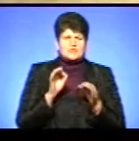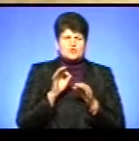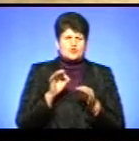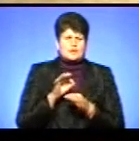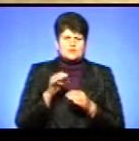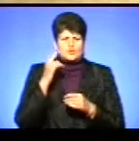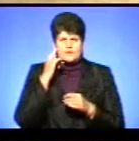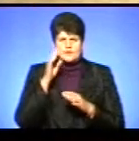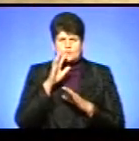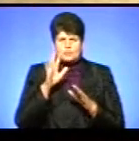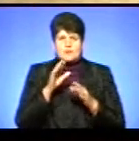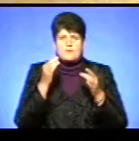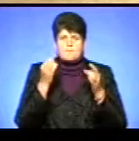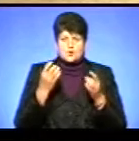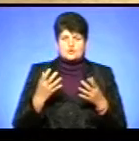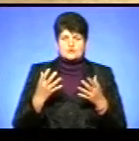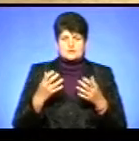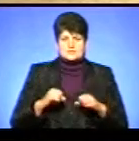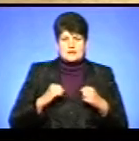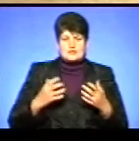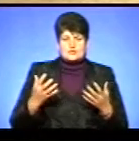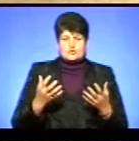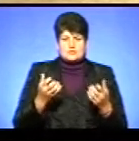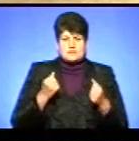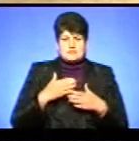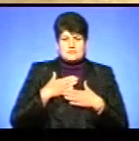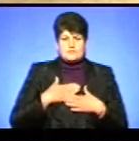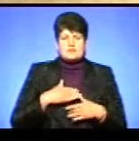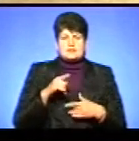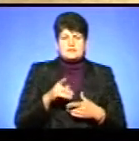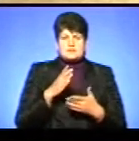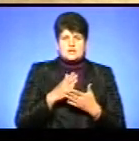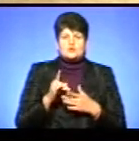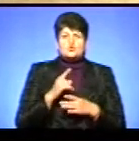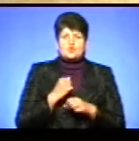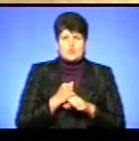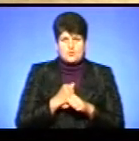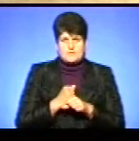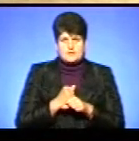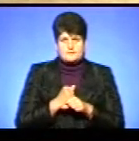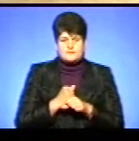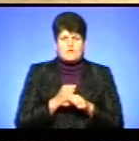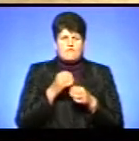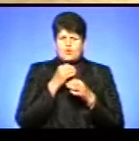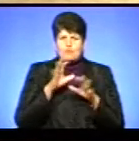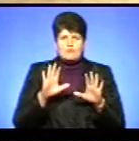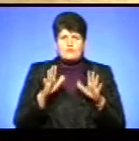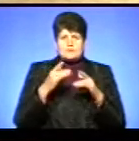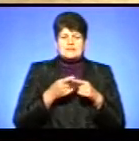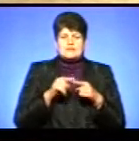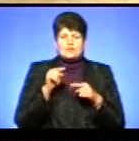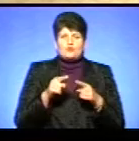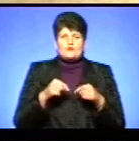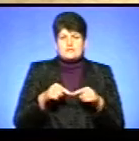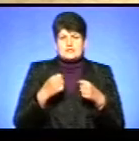лишнього не думали, а просто намагалися отримати задоволення від того, де вони знаходяться і те, що вони роблять. Тому що, в будь-якому випадку, це той вид спорту, яким